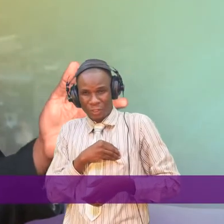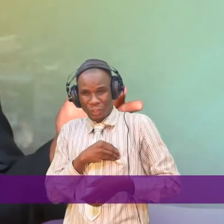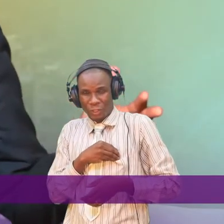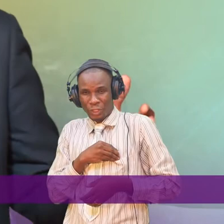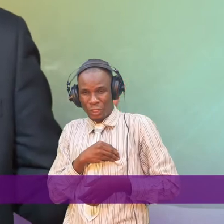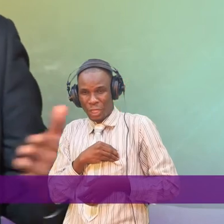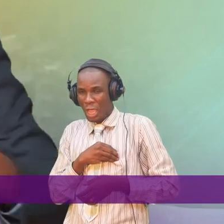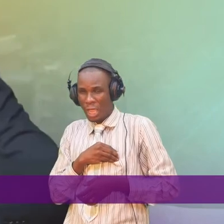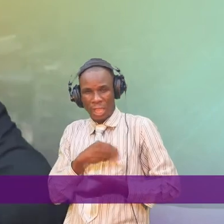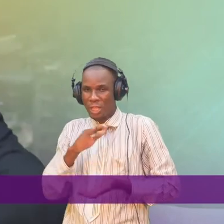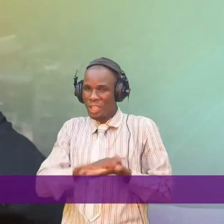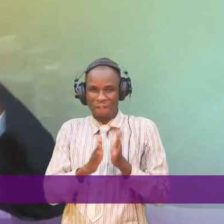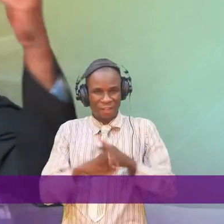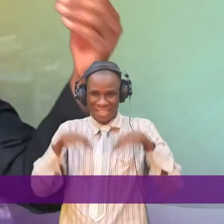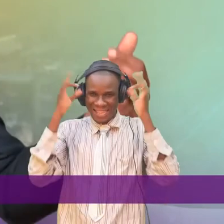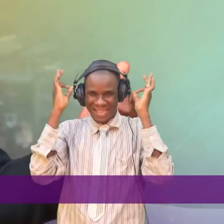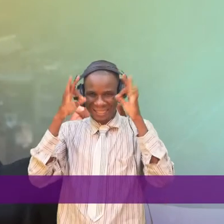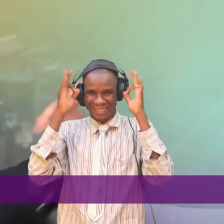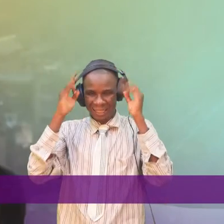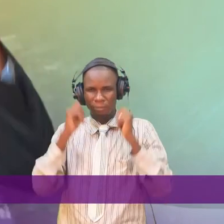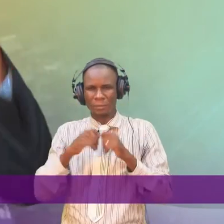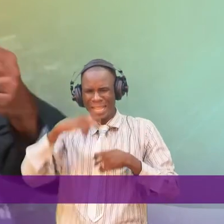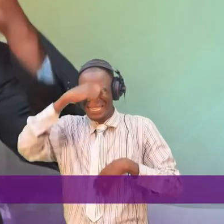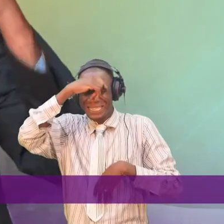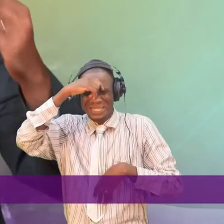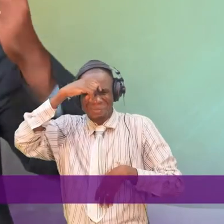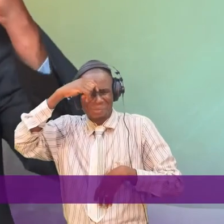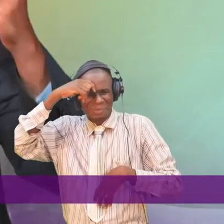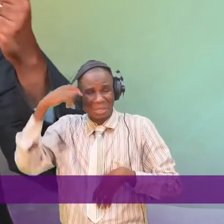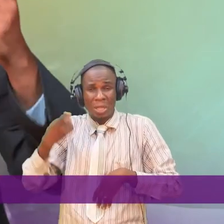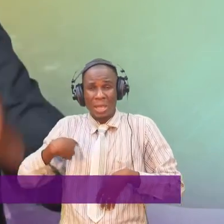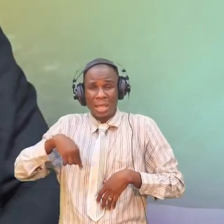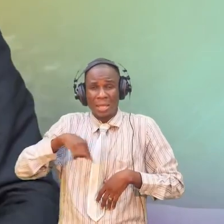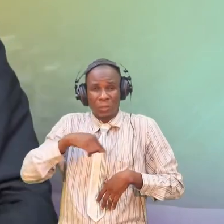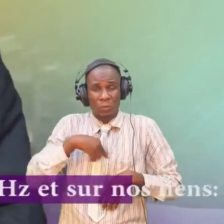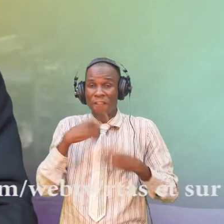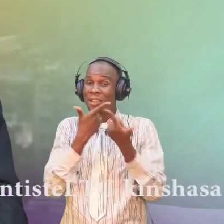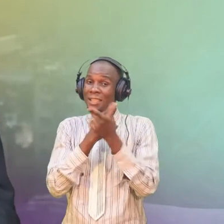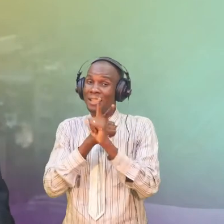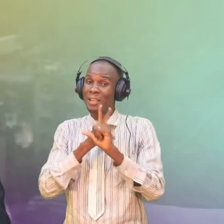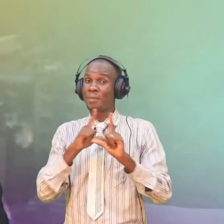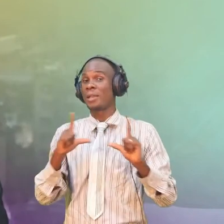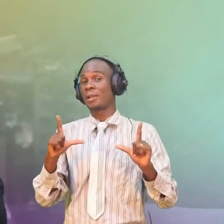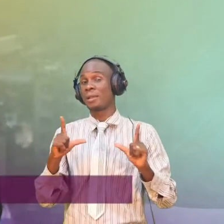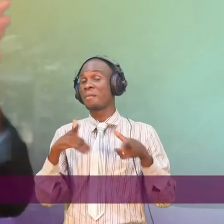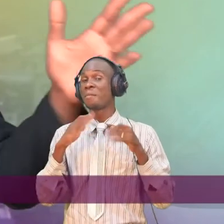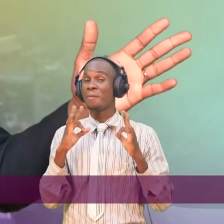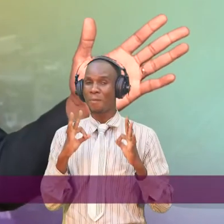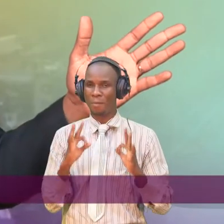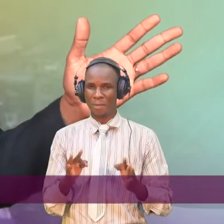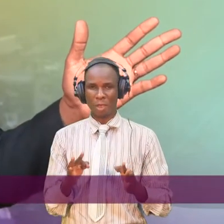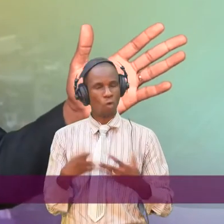Seul un sacrifice d'une valeur exceptionnelle. Il y omba tu il sadaka ya tamani